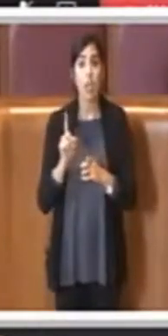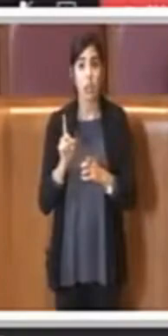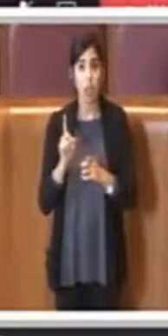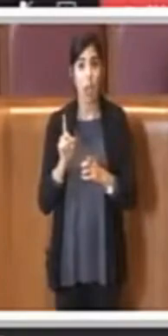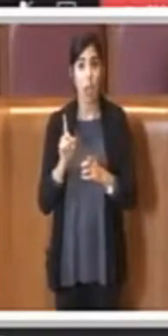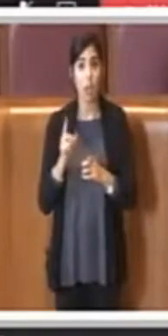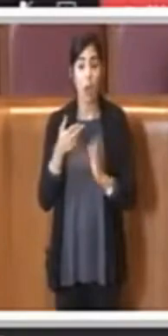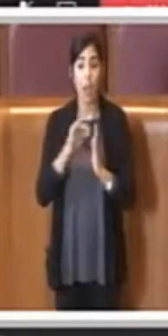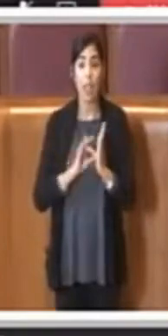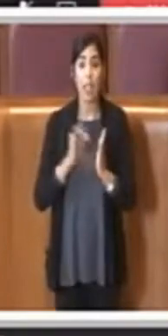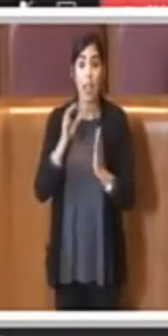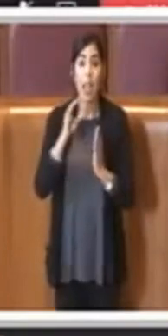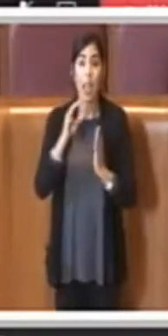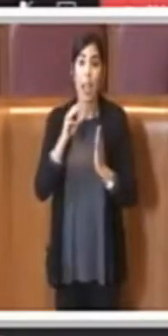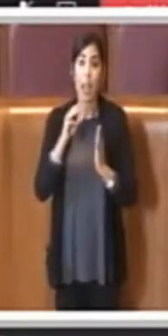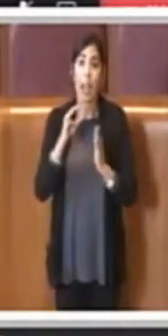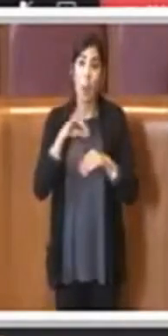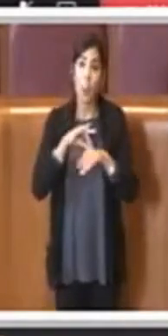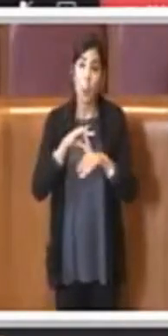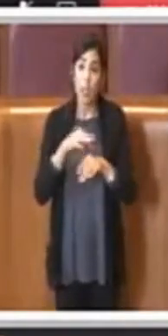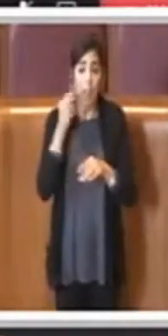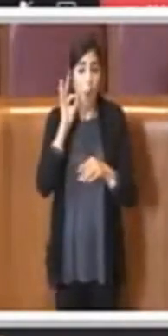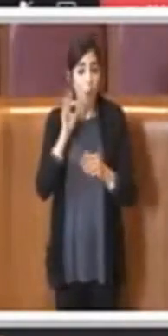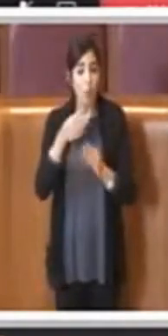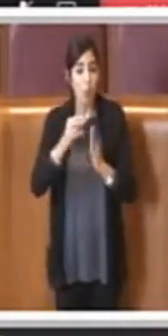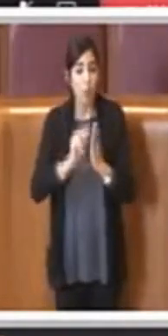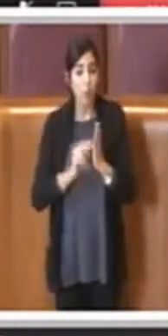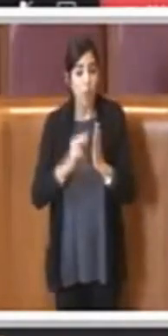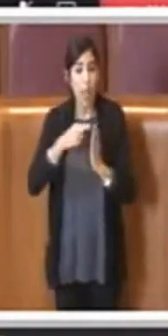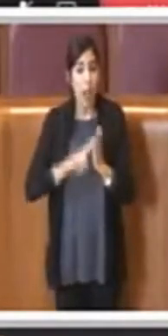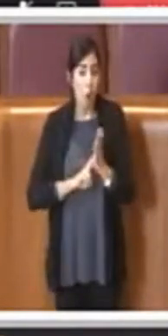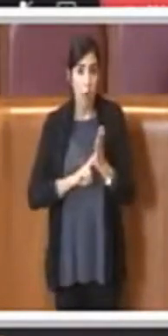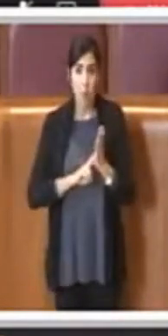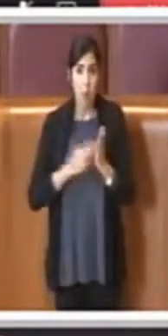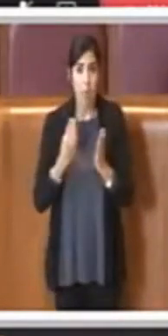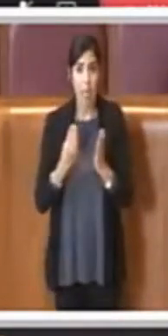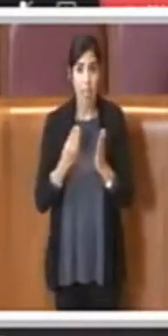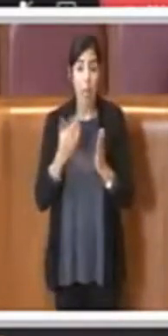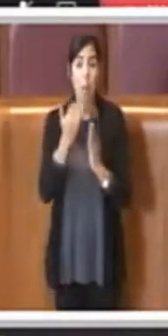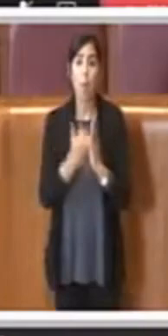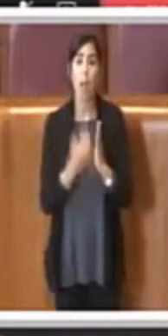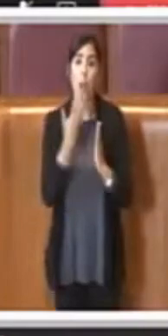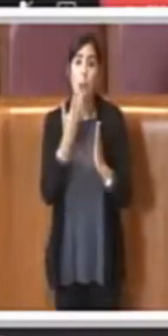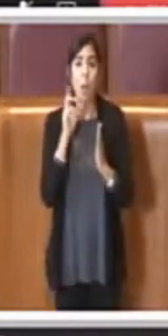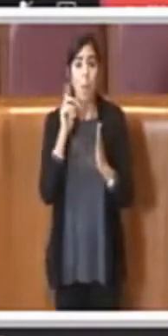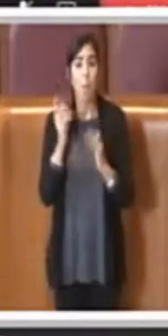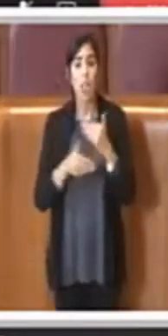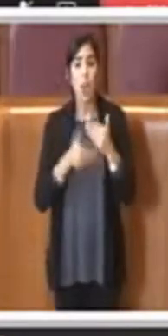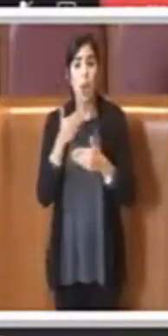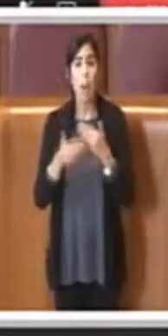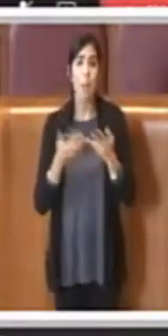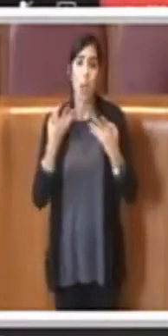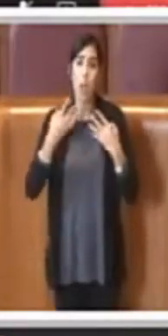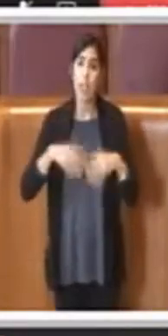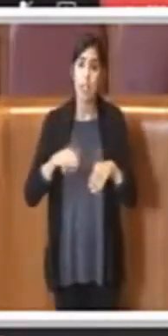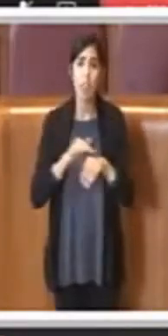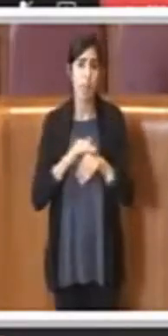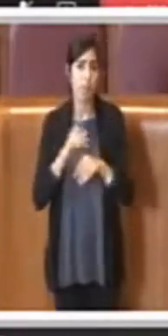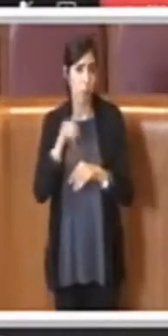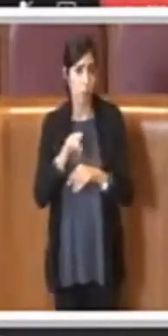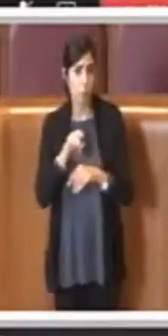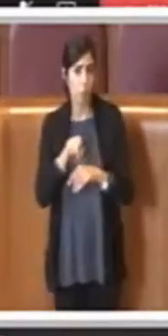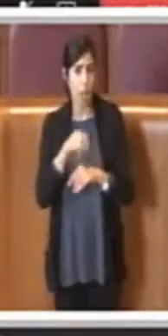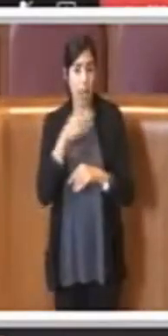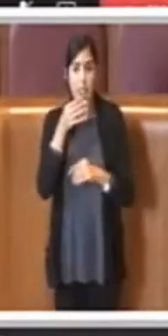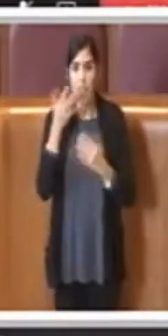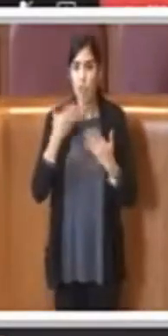delle linee guida per la stesura del regolamento. Il piano è finalizzato al miglioramento anche organizzativo dei servizi stessi e